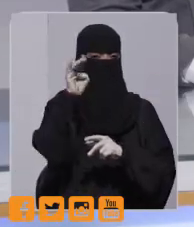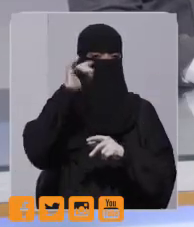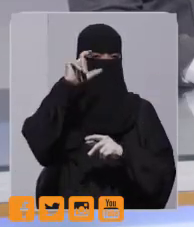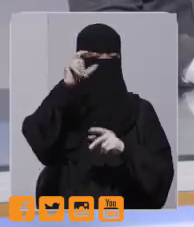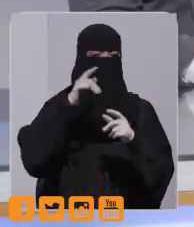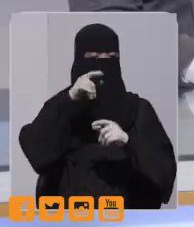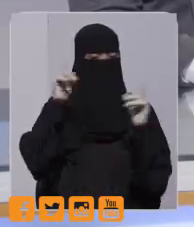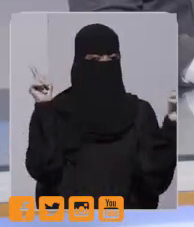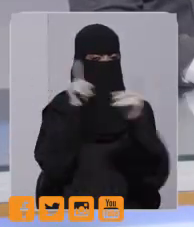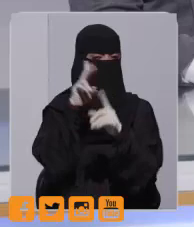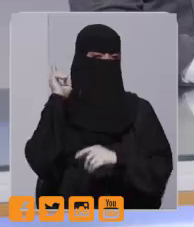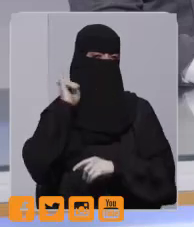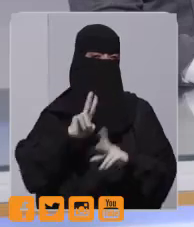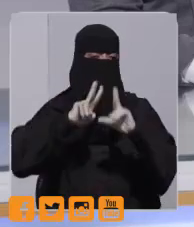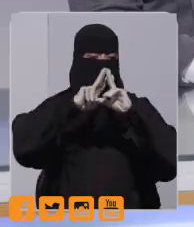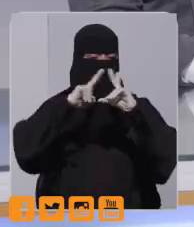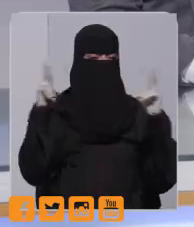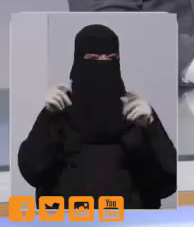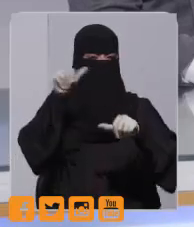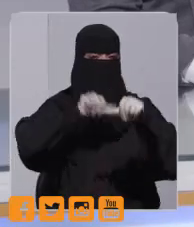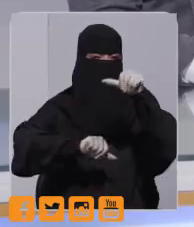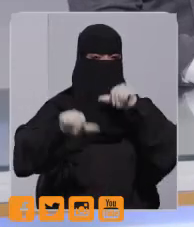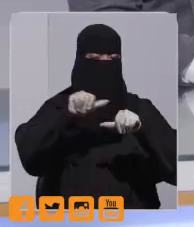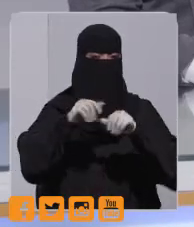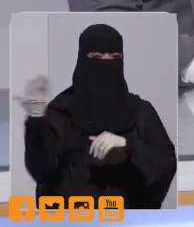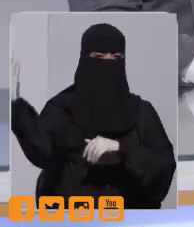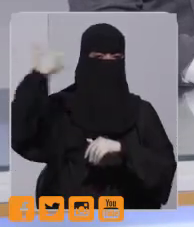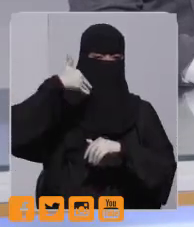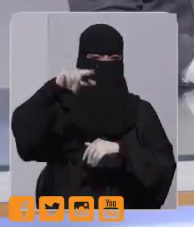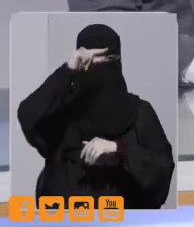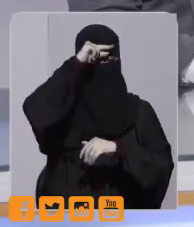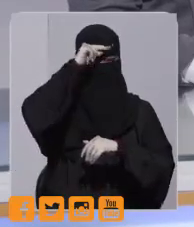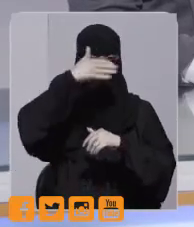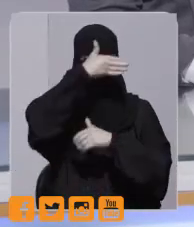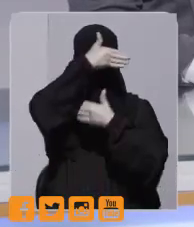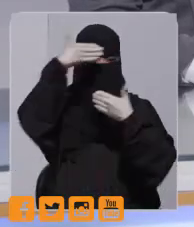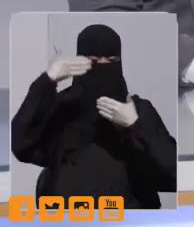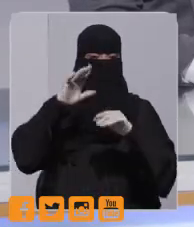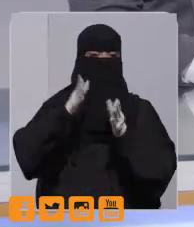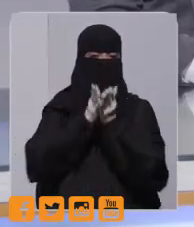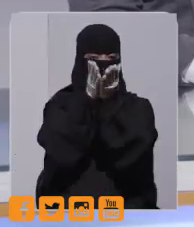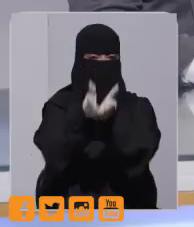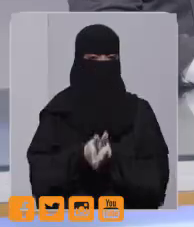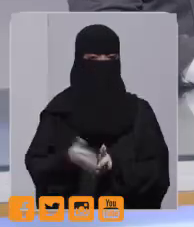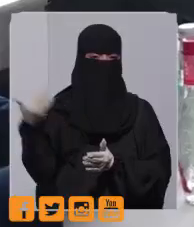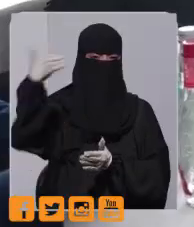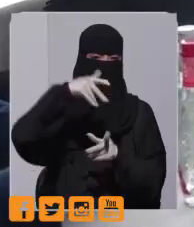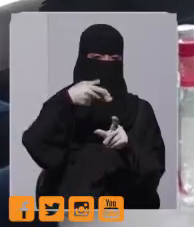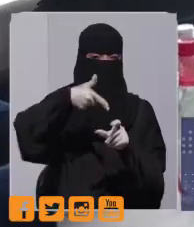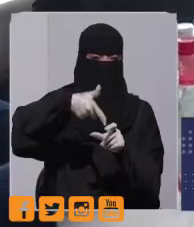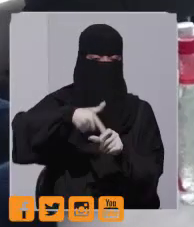تواجهها الحكومه في الجانب الاقتصادي مع الهجمات الارهابيه الحوثيه على موانئ تصدير النفط